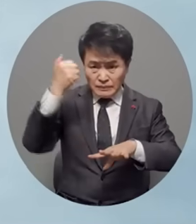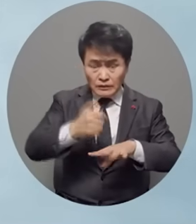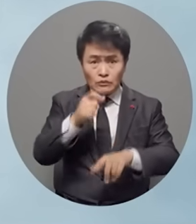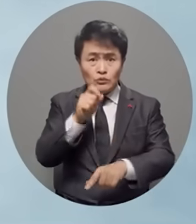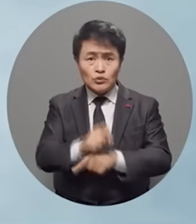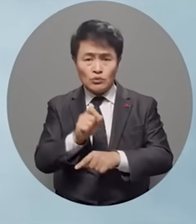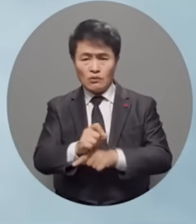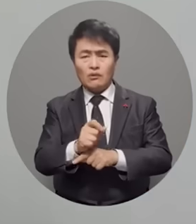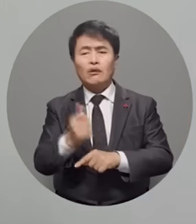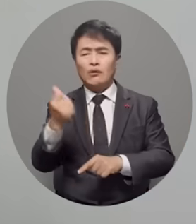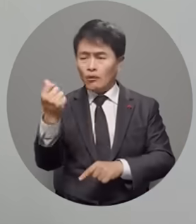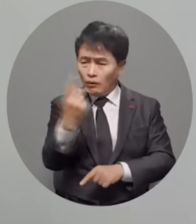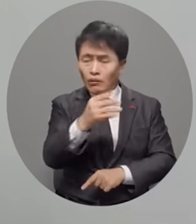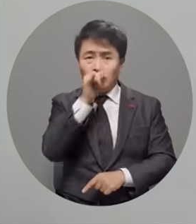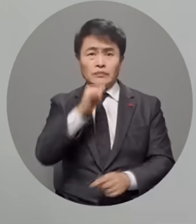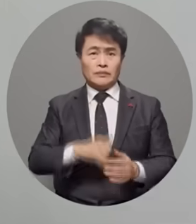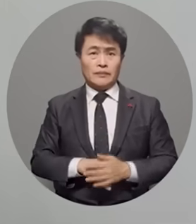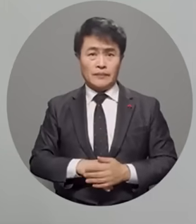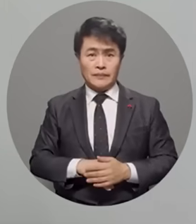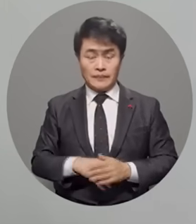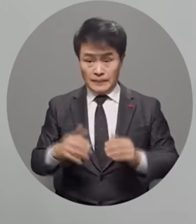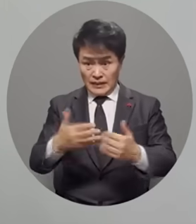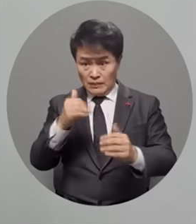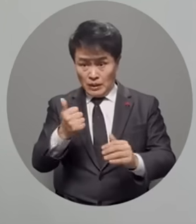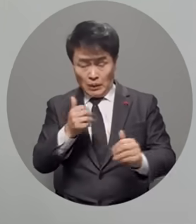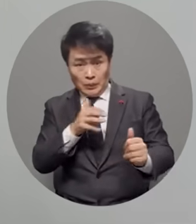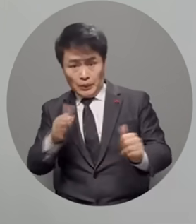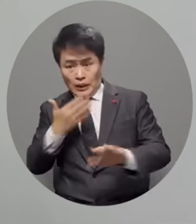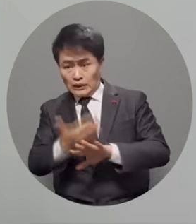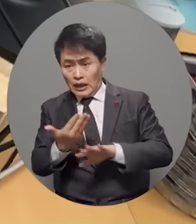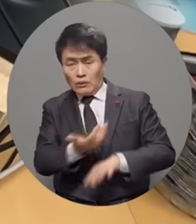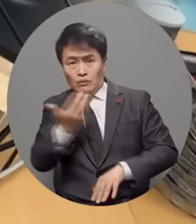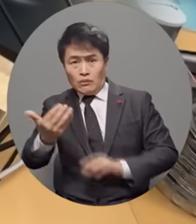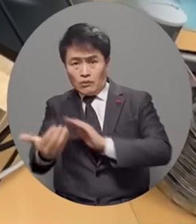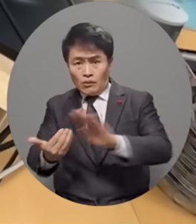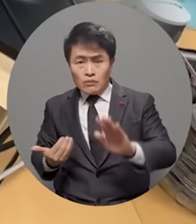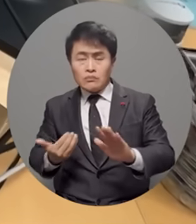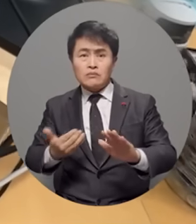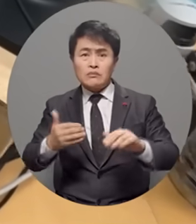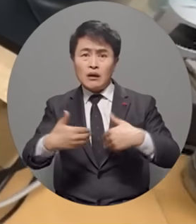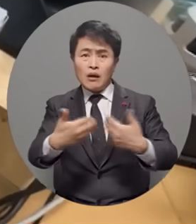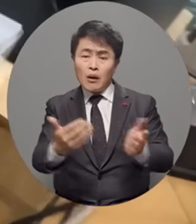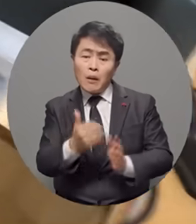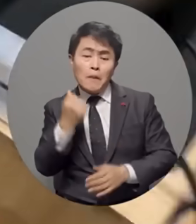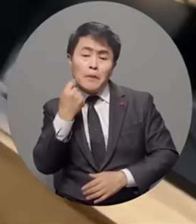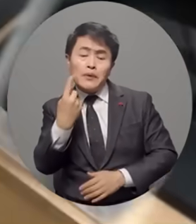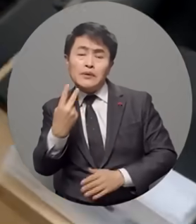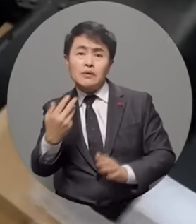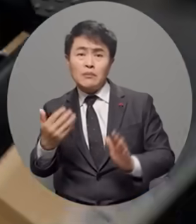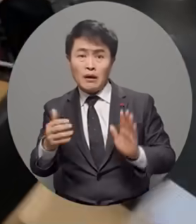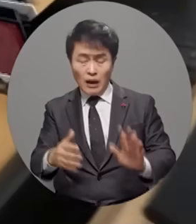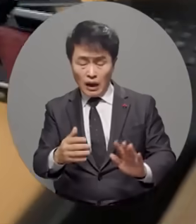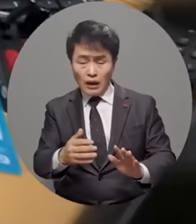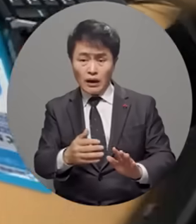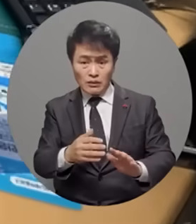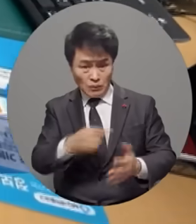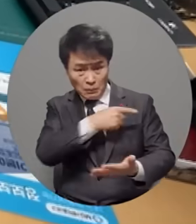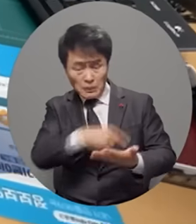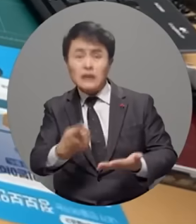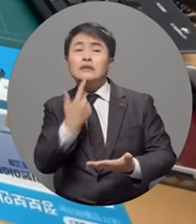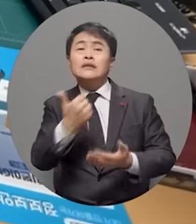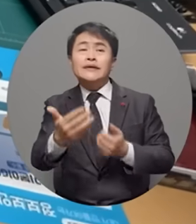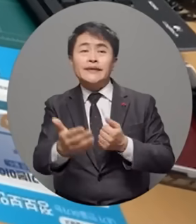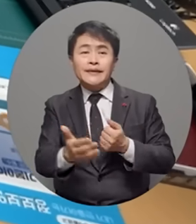직원들은 더 있습니다. 팀장을 피해 다른 지점으로 옮기기 전, 그러니까 불과 몇 달 전까지도 당했다고 합니다.